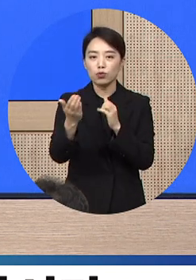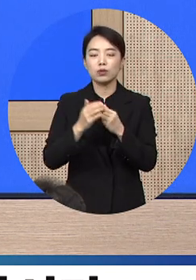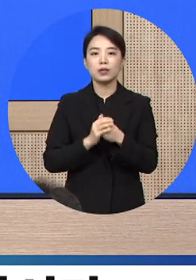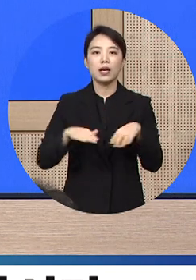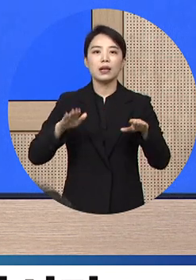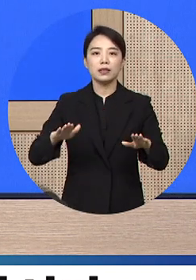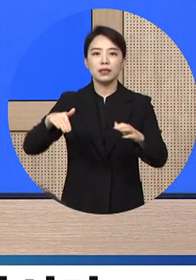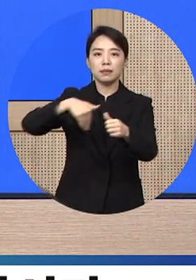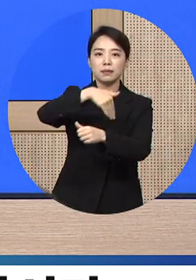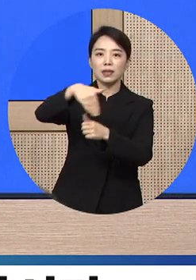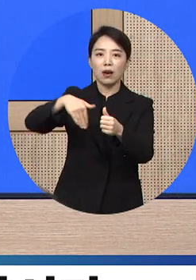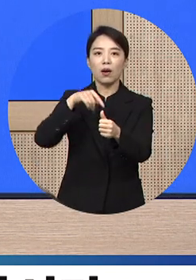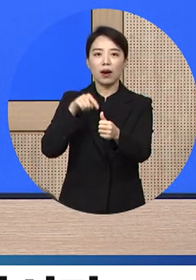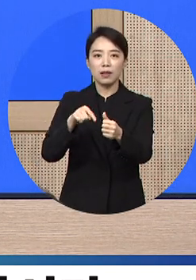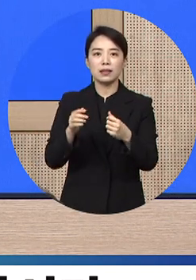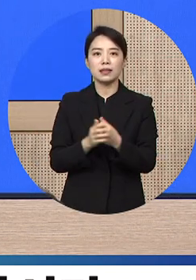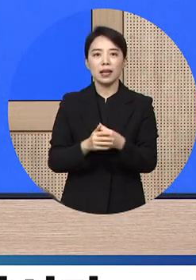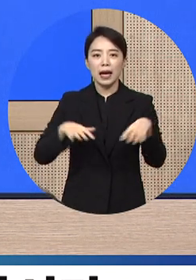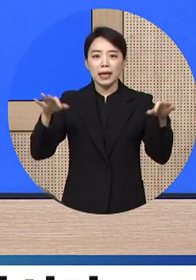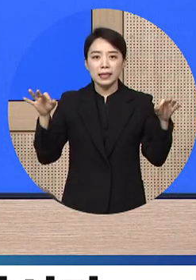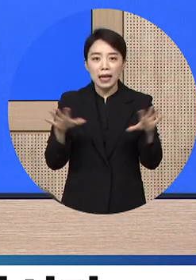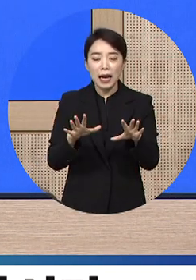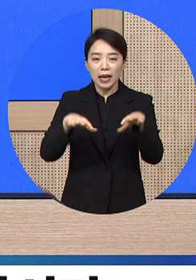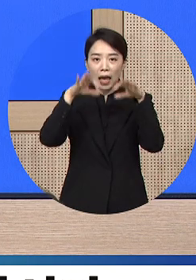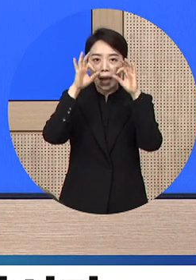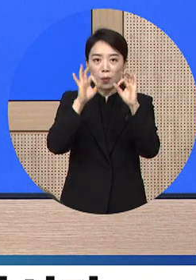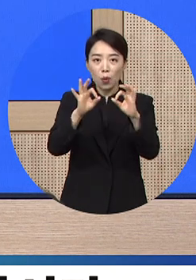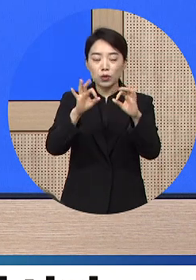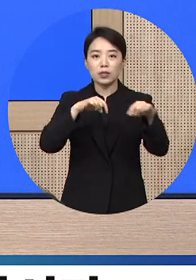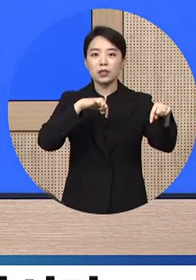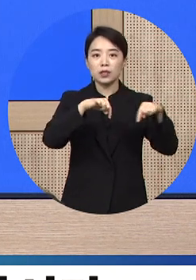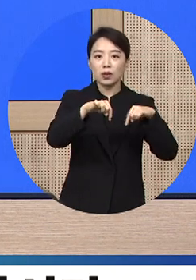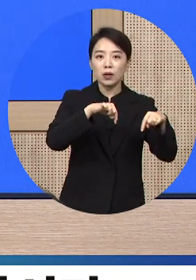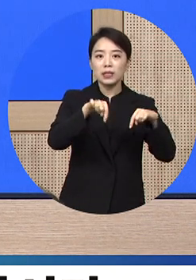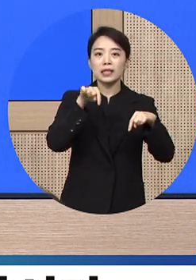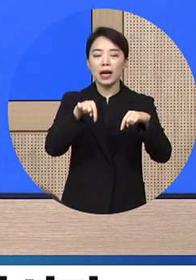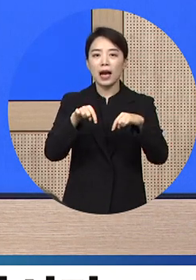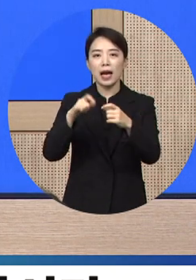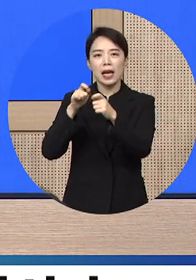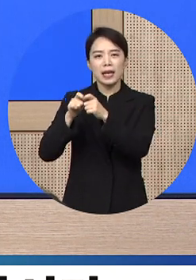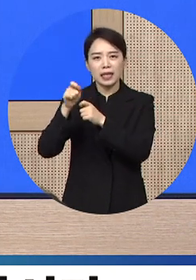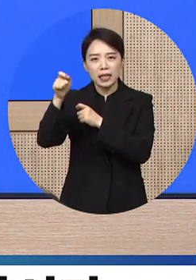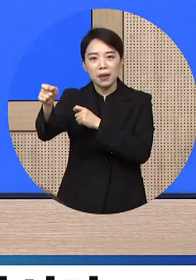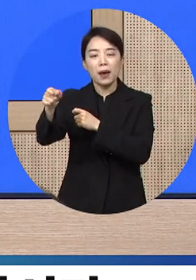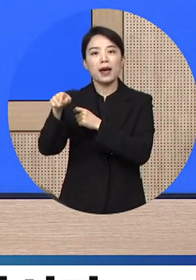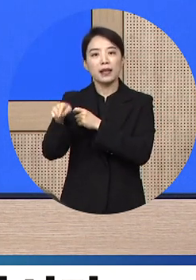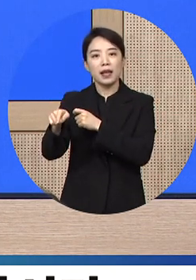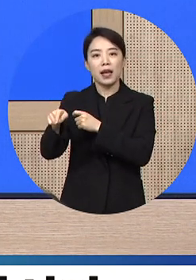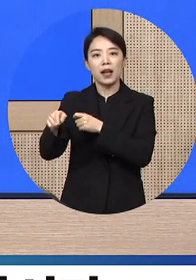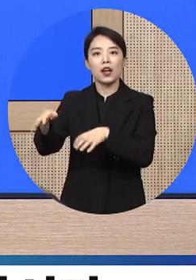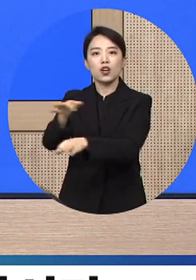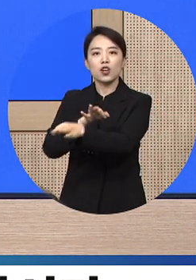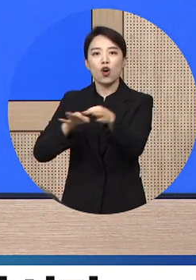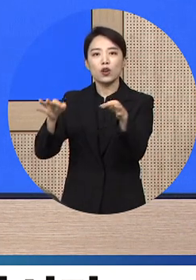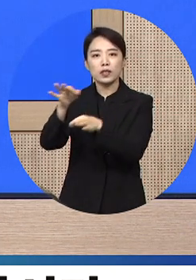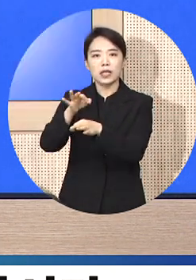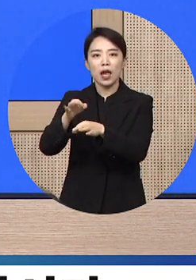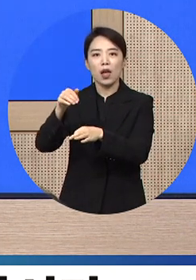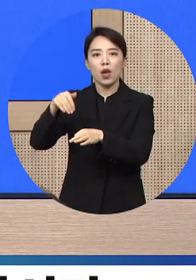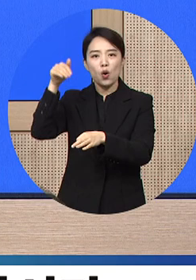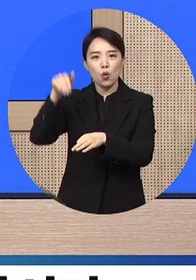우리 현실은 짧게 보는 정치가 길게 봐야 할 경제를 힘들게 하고 있습니다.